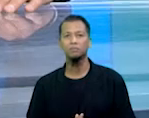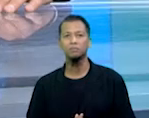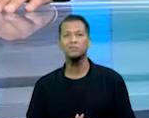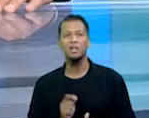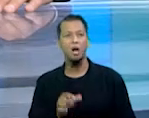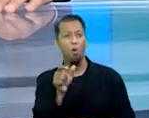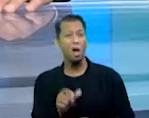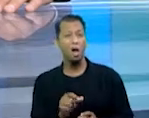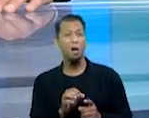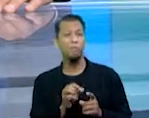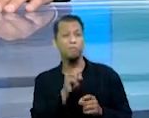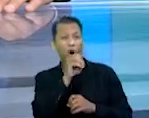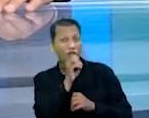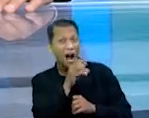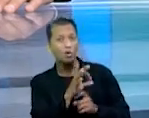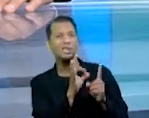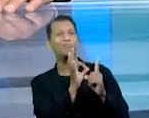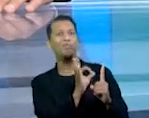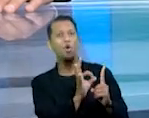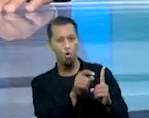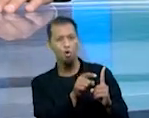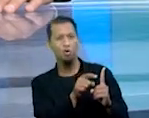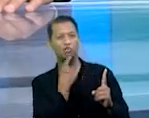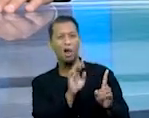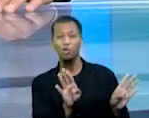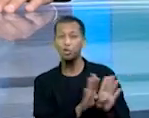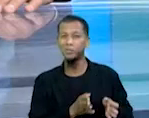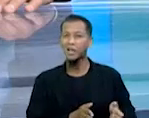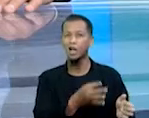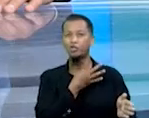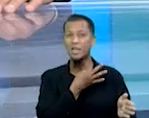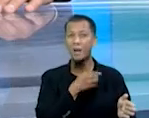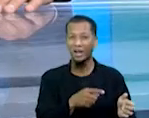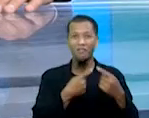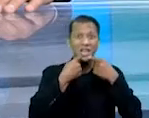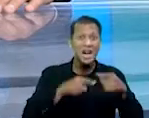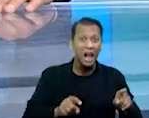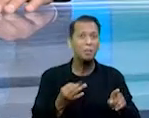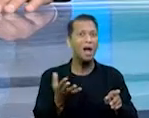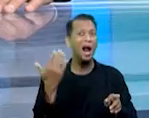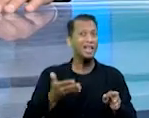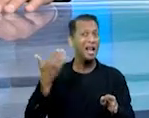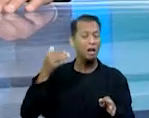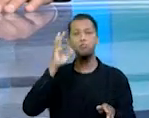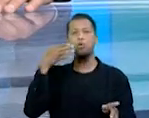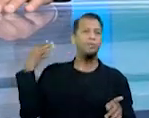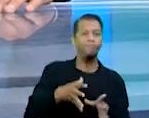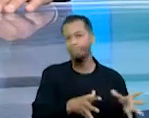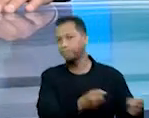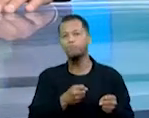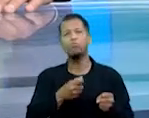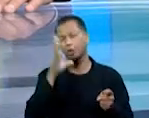Polisi mengamankan 10 orang yang diduga menjadi provokator penutupan Jalan Sudirman dan viral beberapa waktu lalu. Identitas